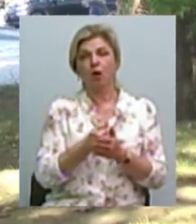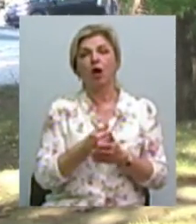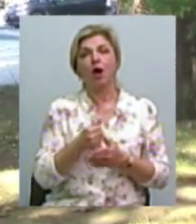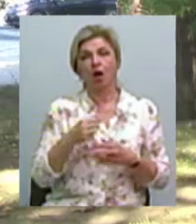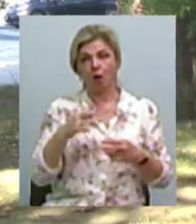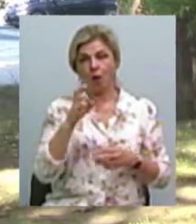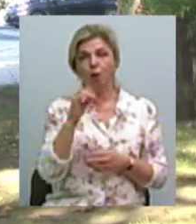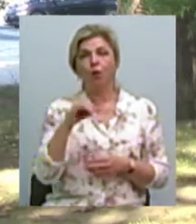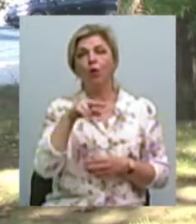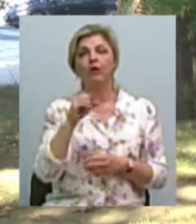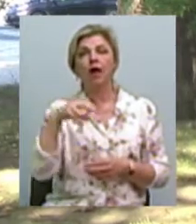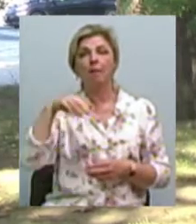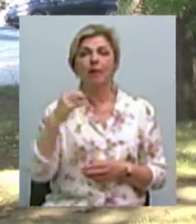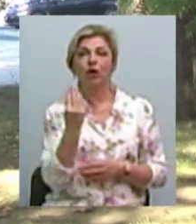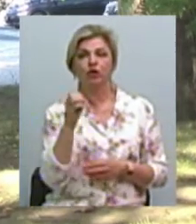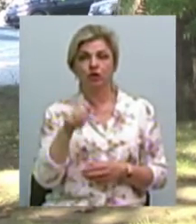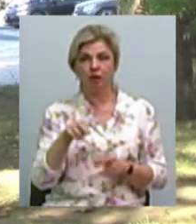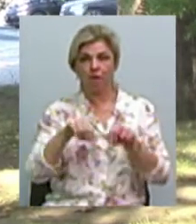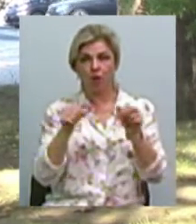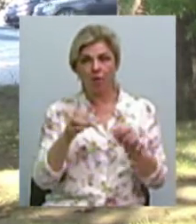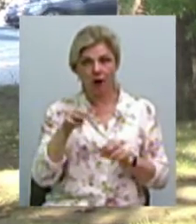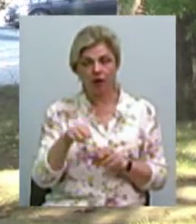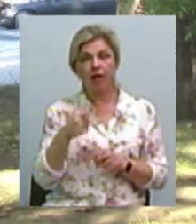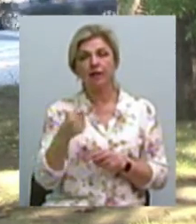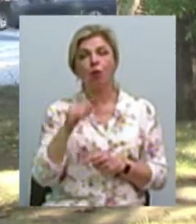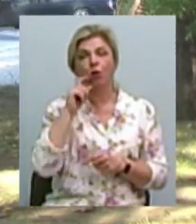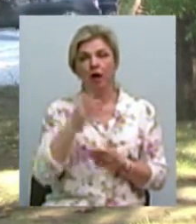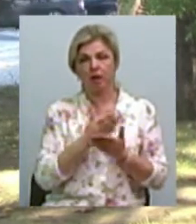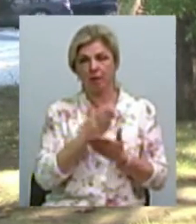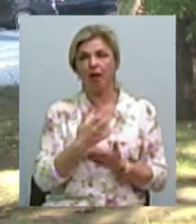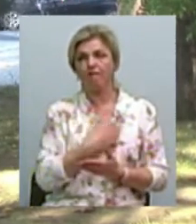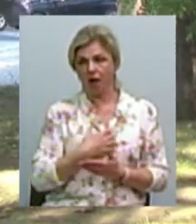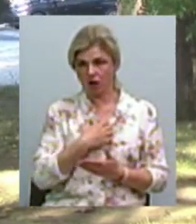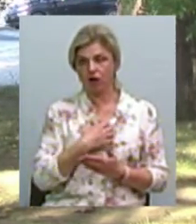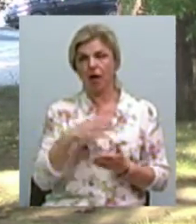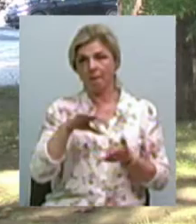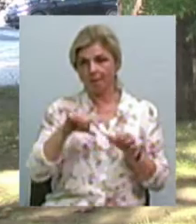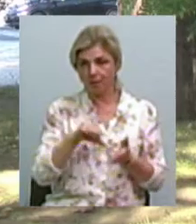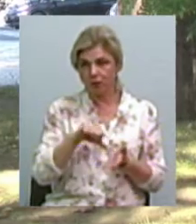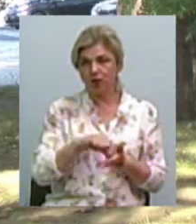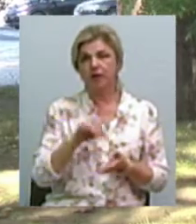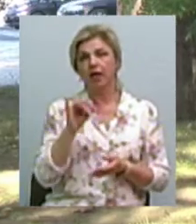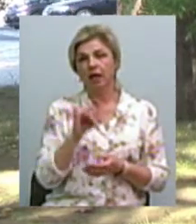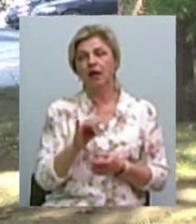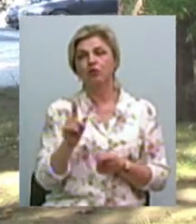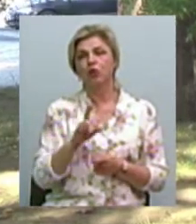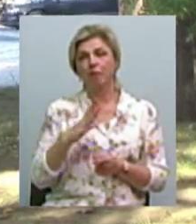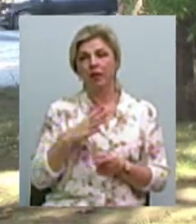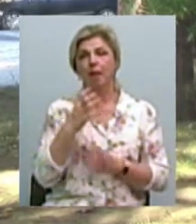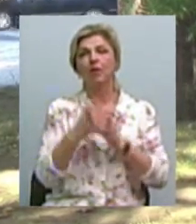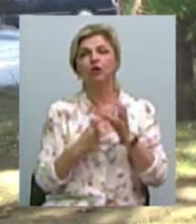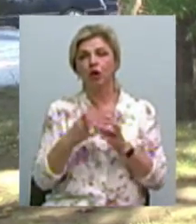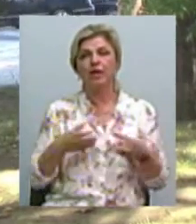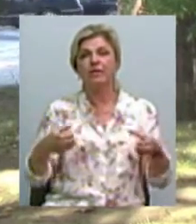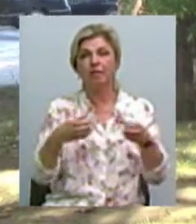формату, де Україна має більш сильні позиції і легальні позиції, щоб витребувати від міжнародної спільноти